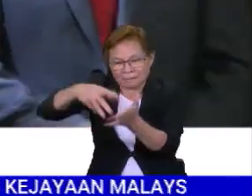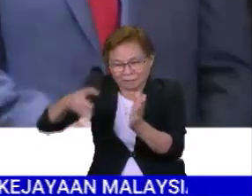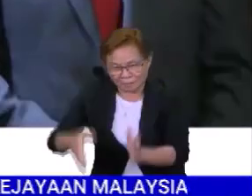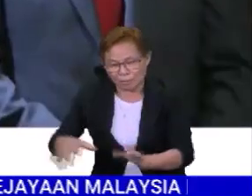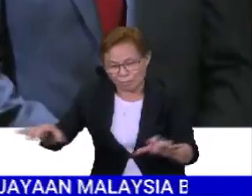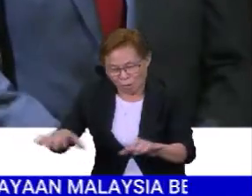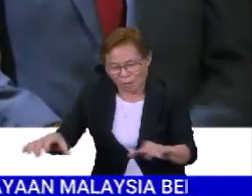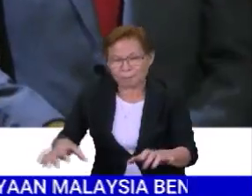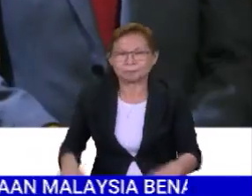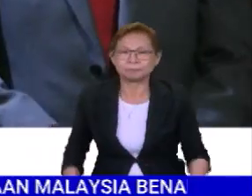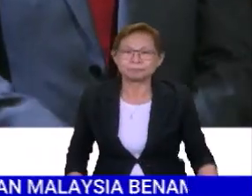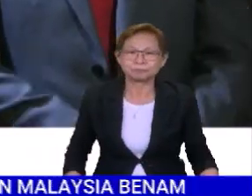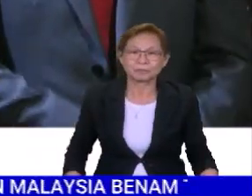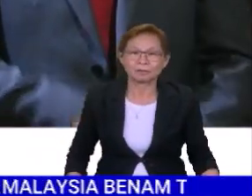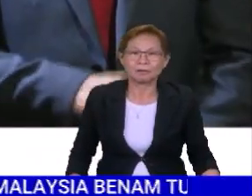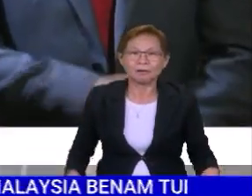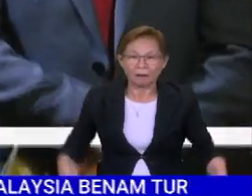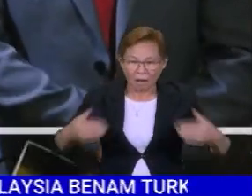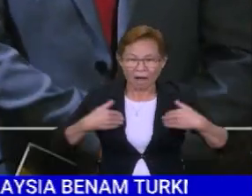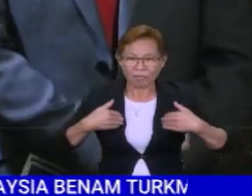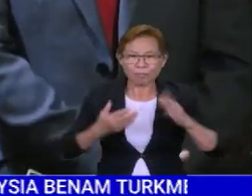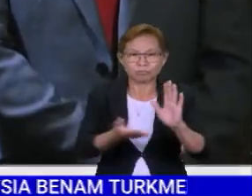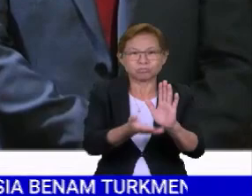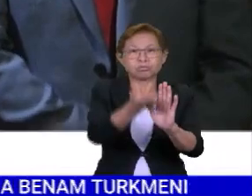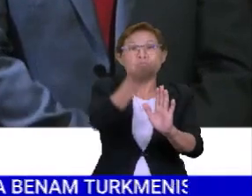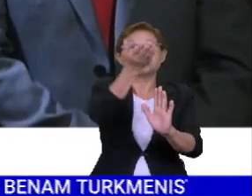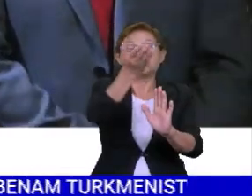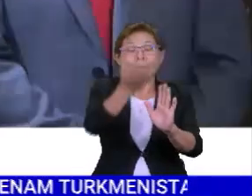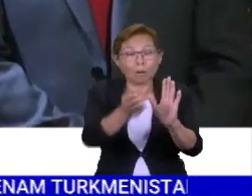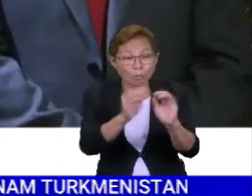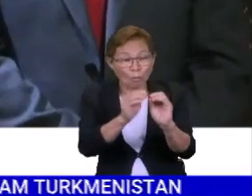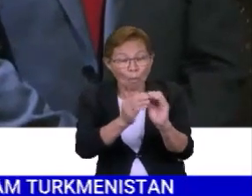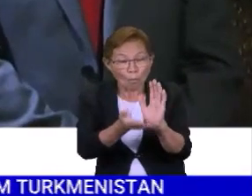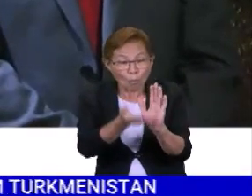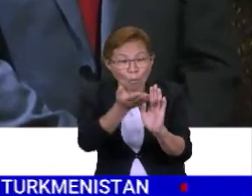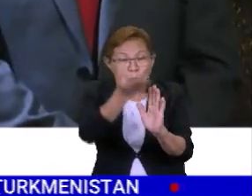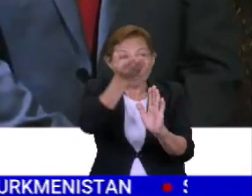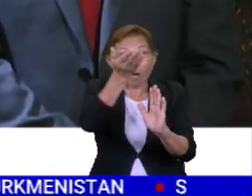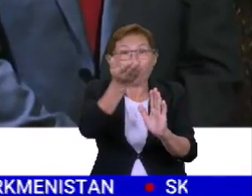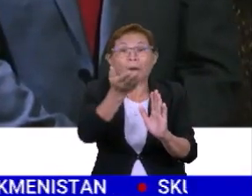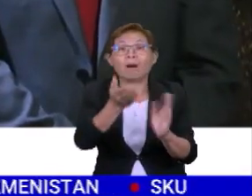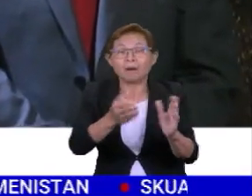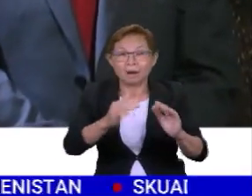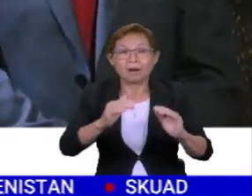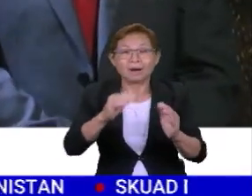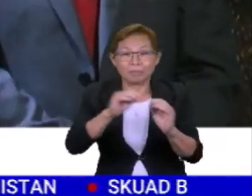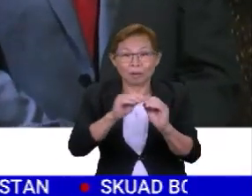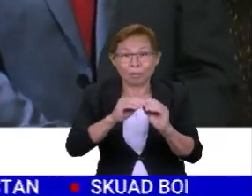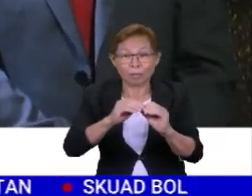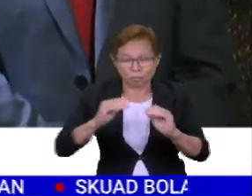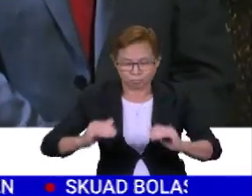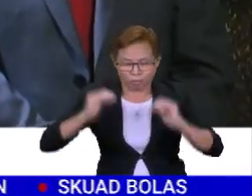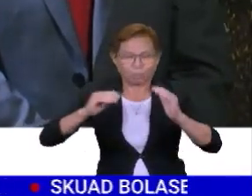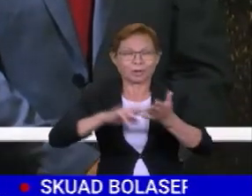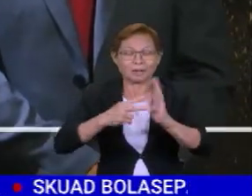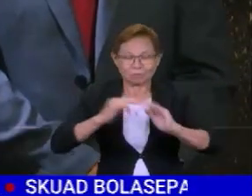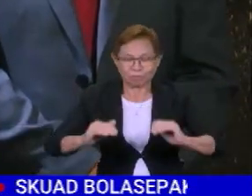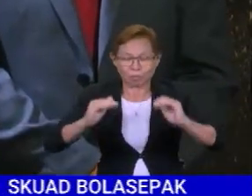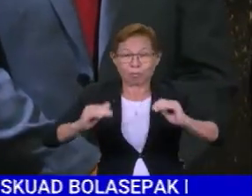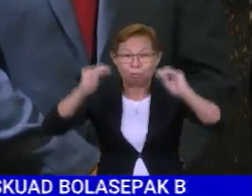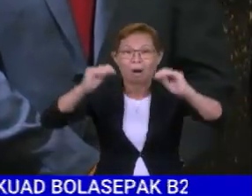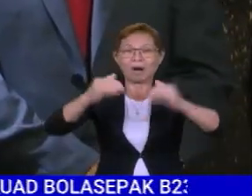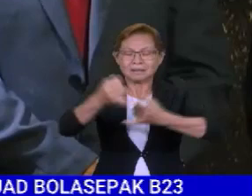Kita nampak dari segi peningkatan apa yang dilakukan oleh Jabatan Penjara sudah mencapai satu tahap yang boleh